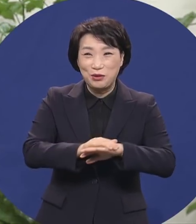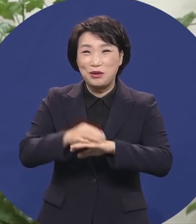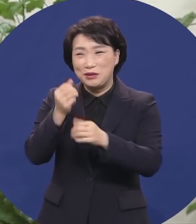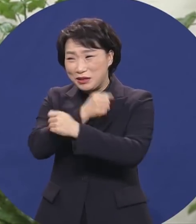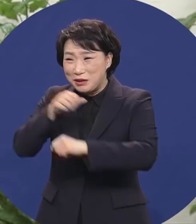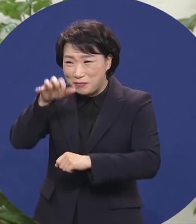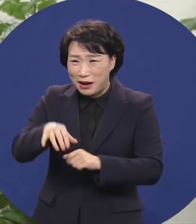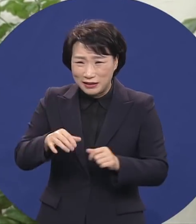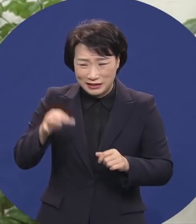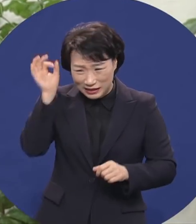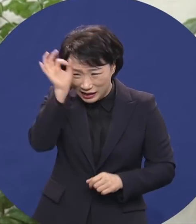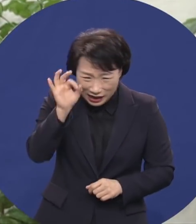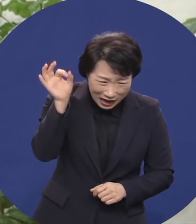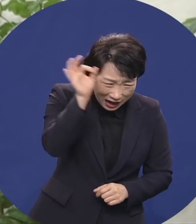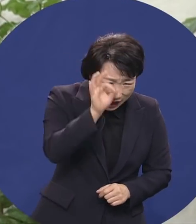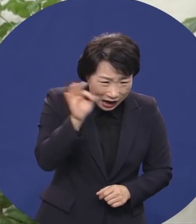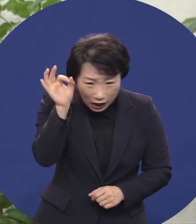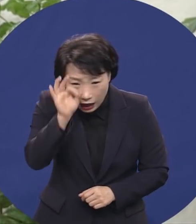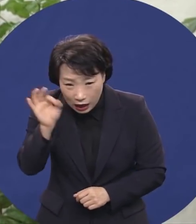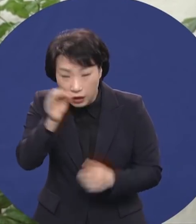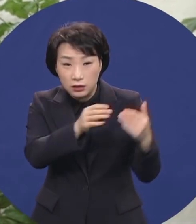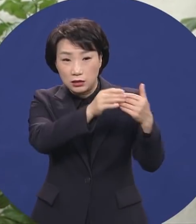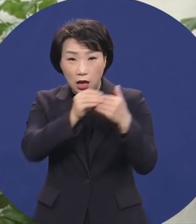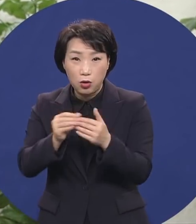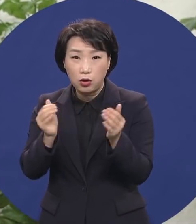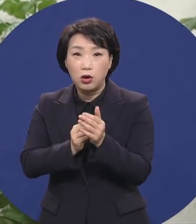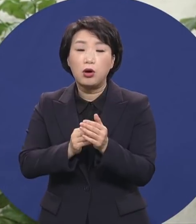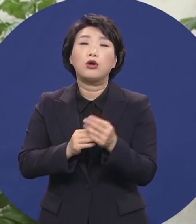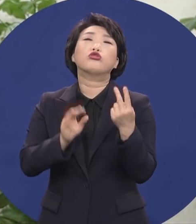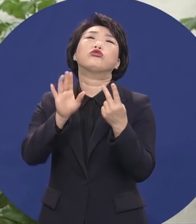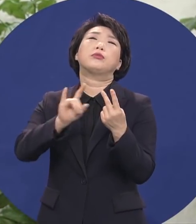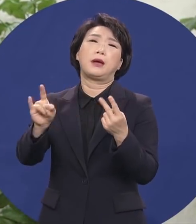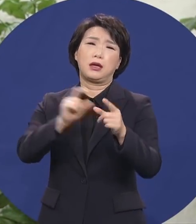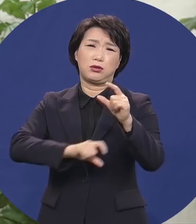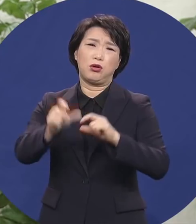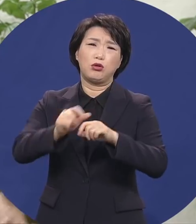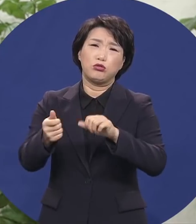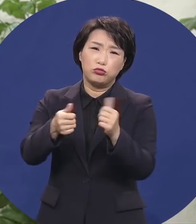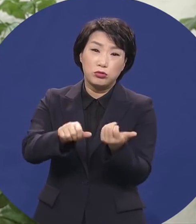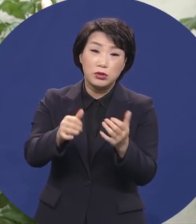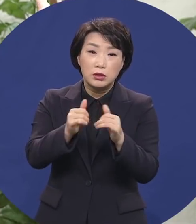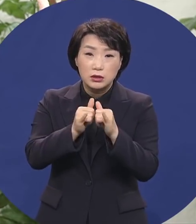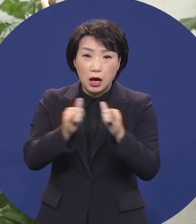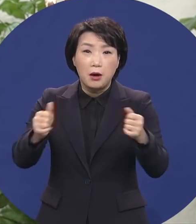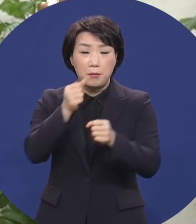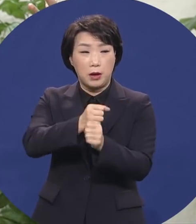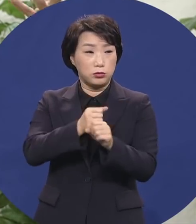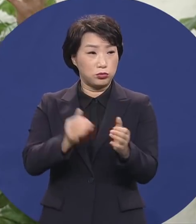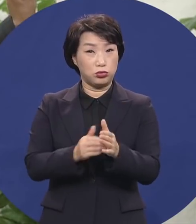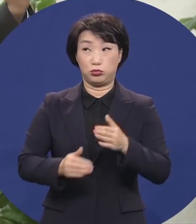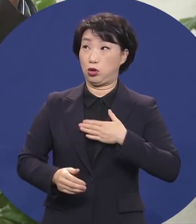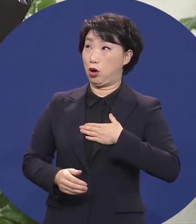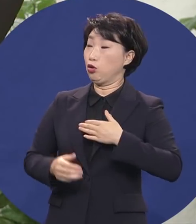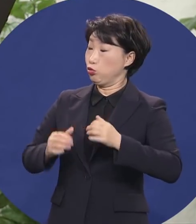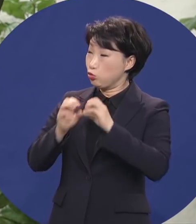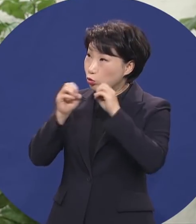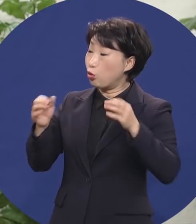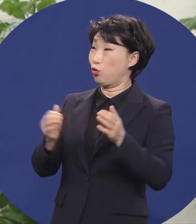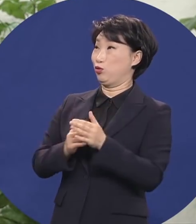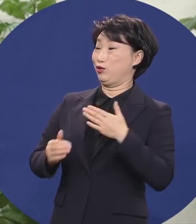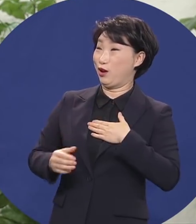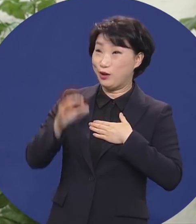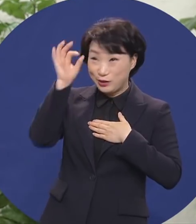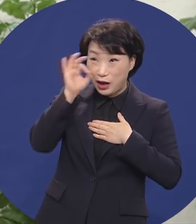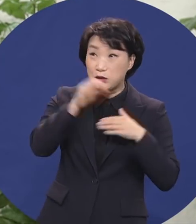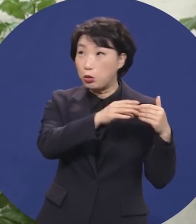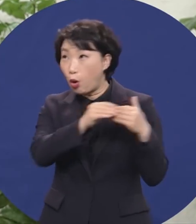다니면서 찾으면 배나 죽을 자식을 만들었고, 내가 이래도 전도했고 이래도